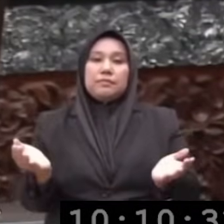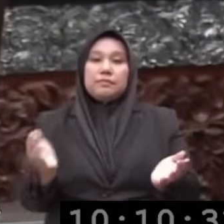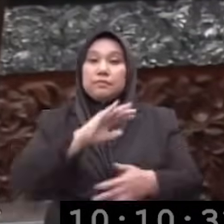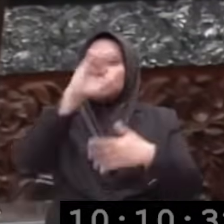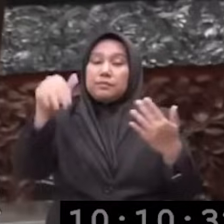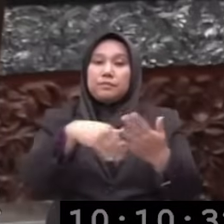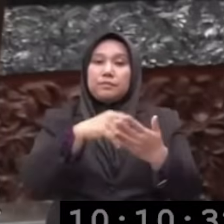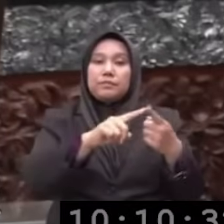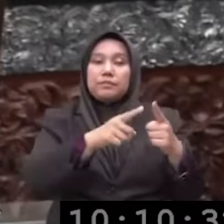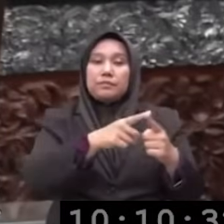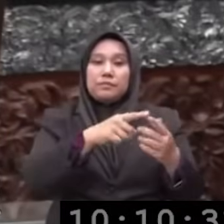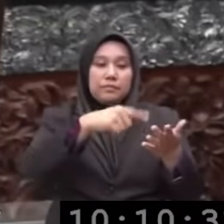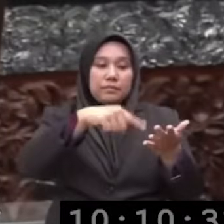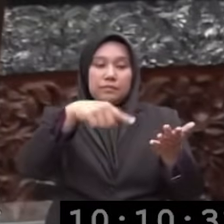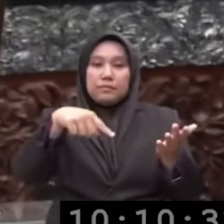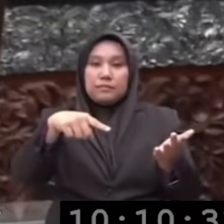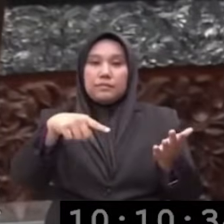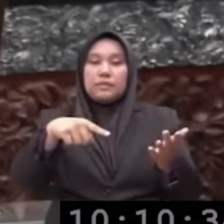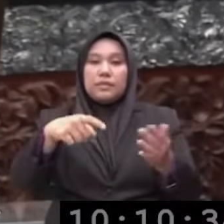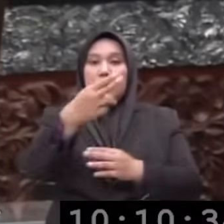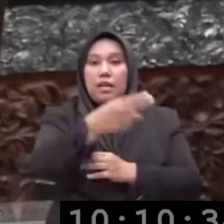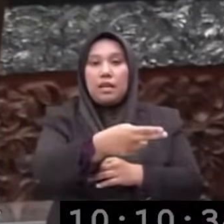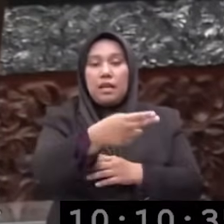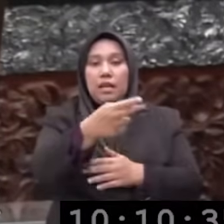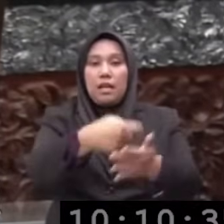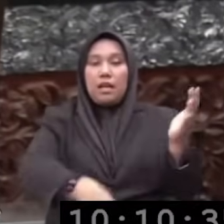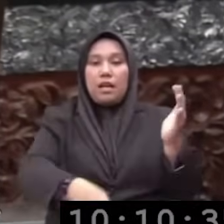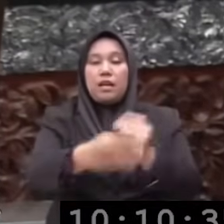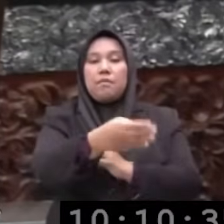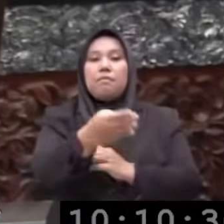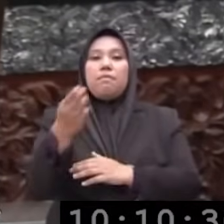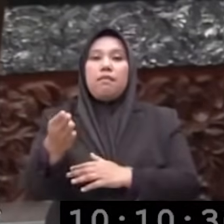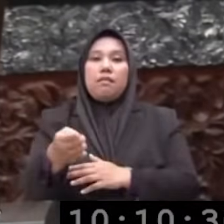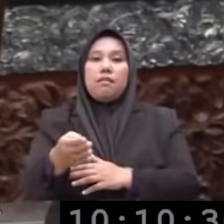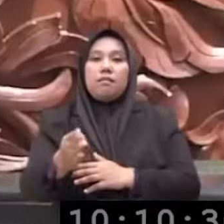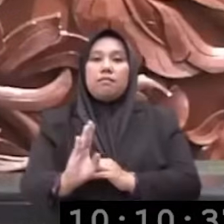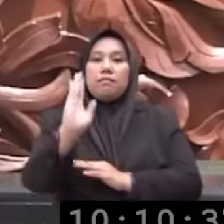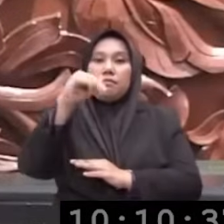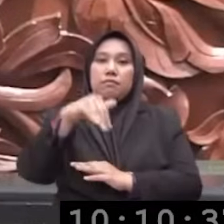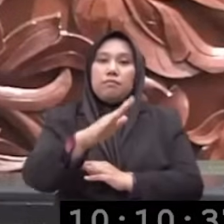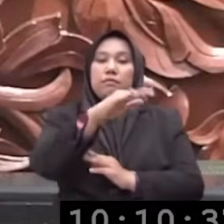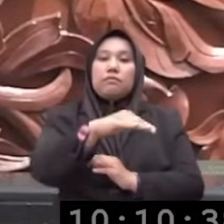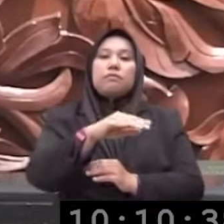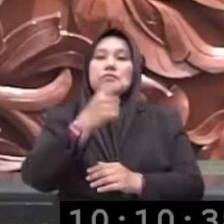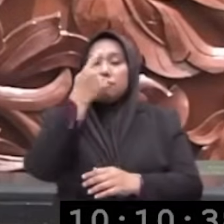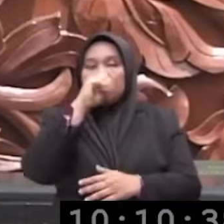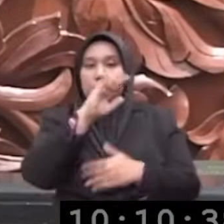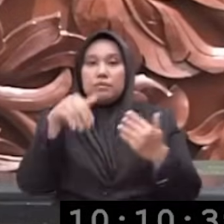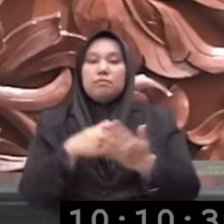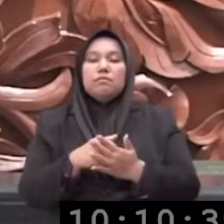negara harga barang turun naik ini untuk semua bukan saya untuk semua yang